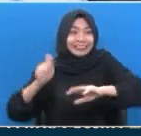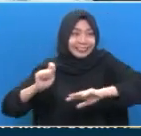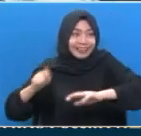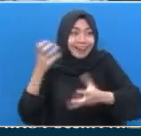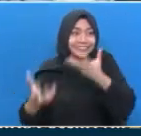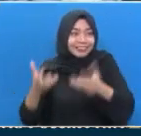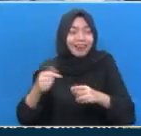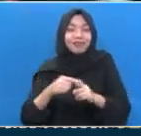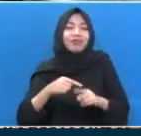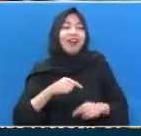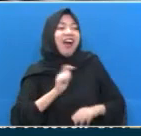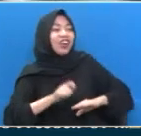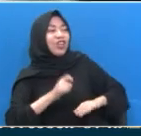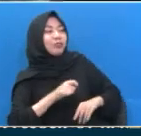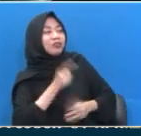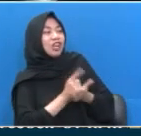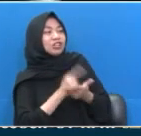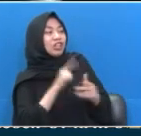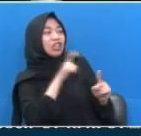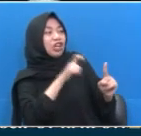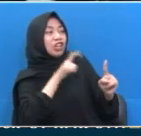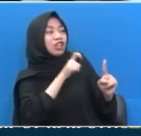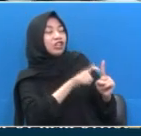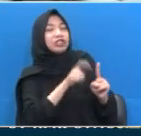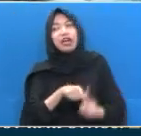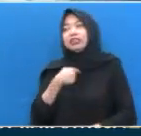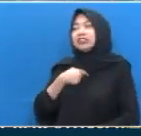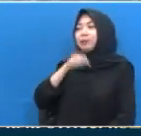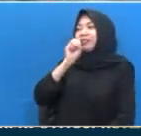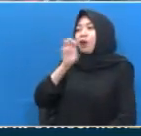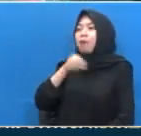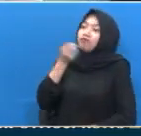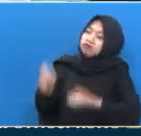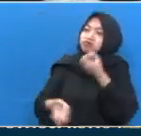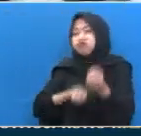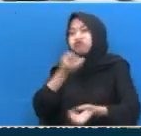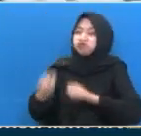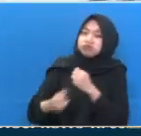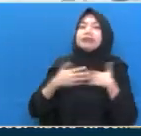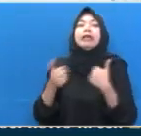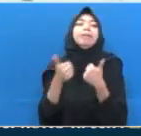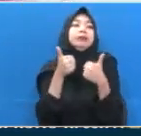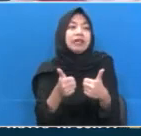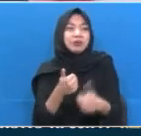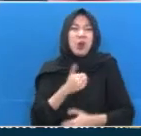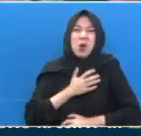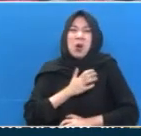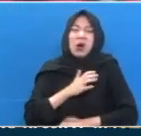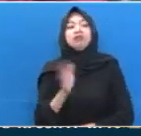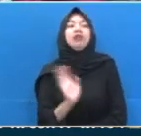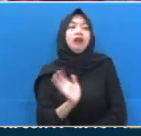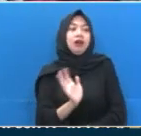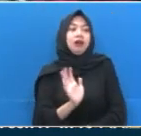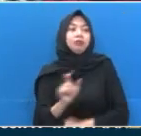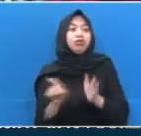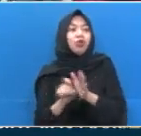disampaikan baik oleh kuasa hukum yang yang akan dihadapi terus kemudian majelis hakim